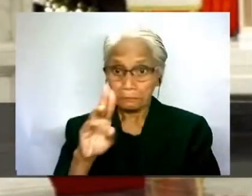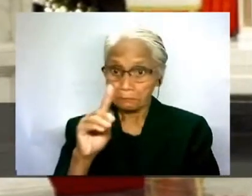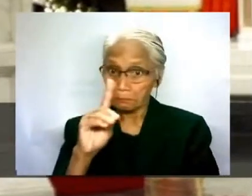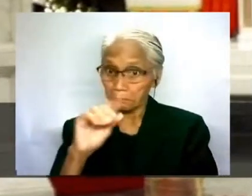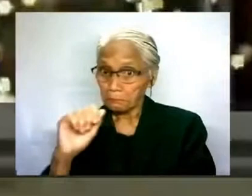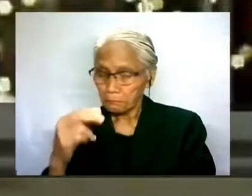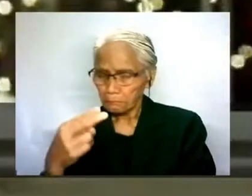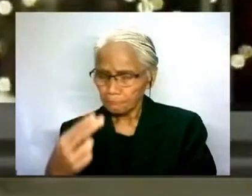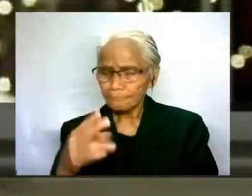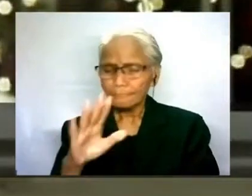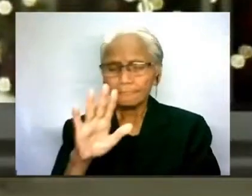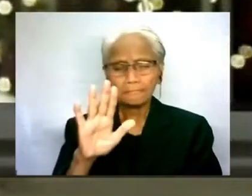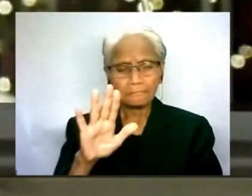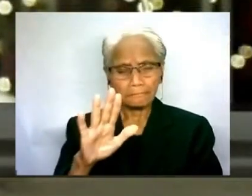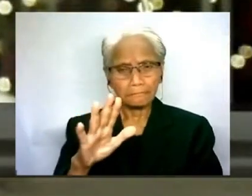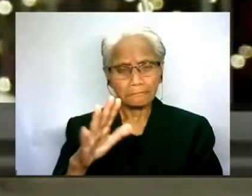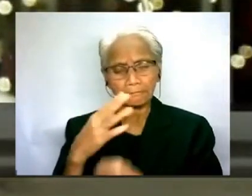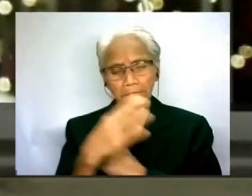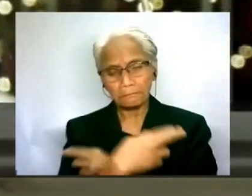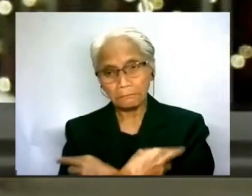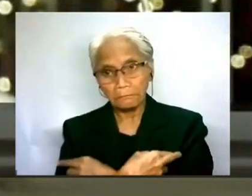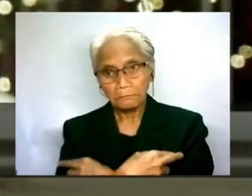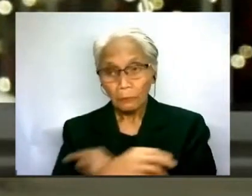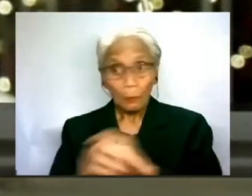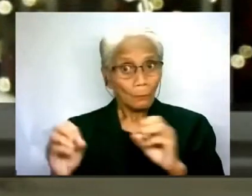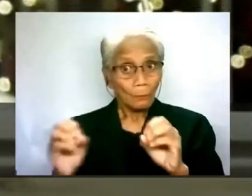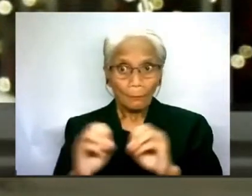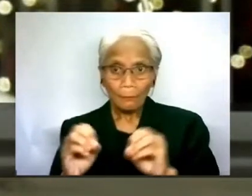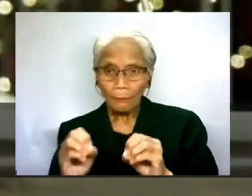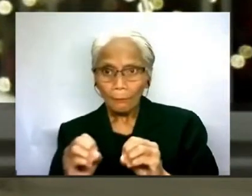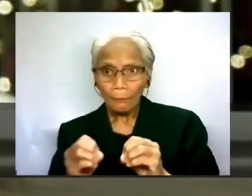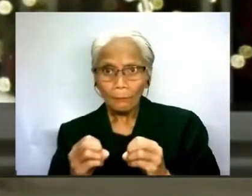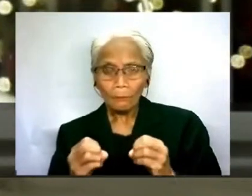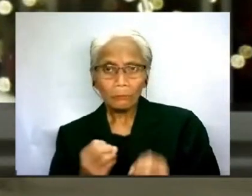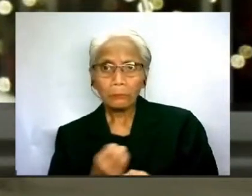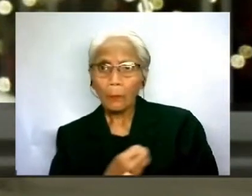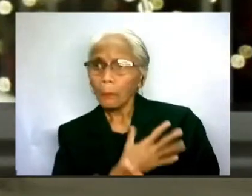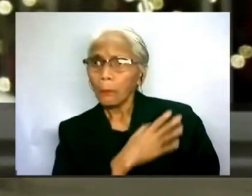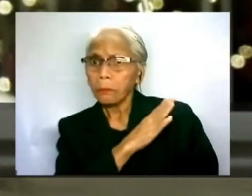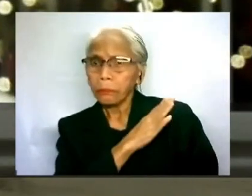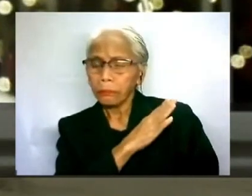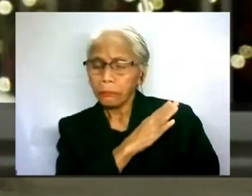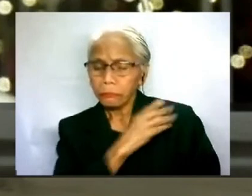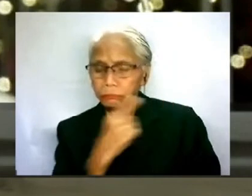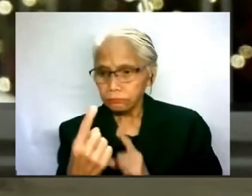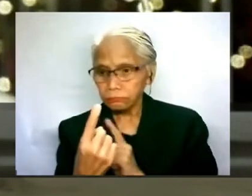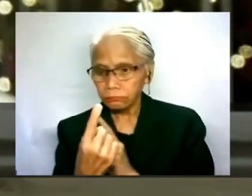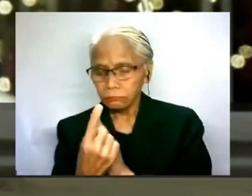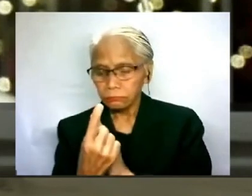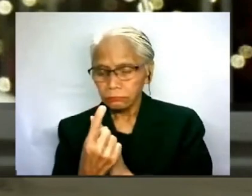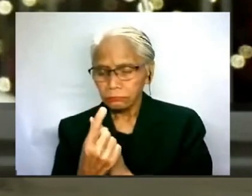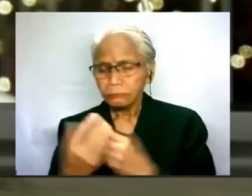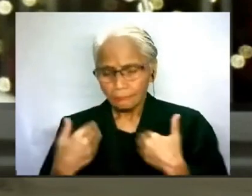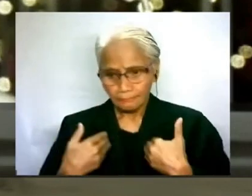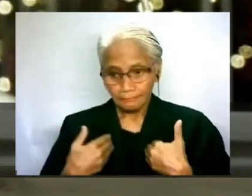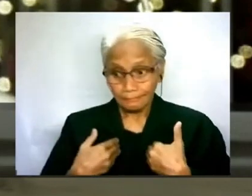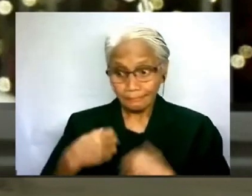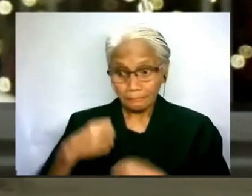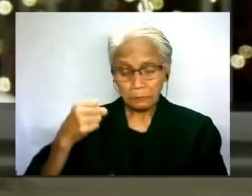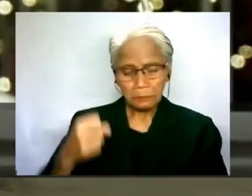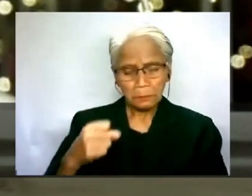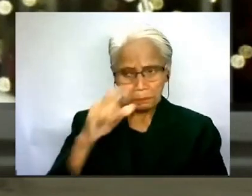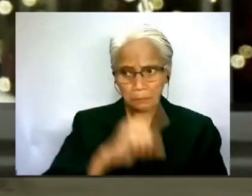nahihimlay. Walang mangangahas lumapit sinuman, hawak niya'y sitrong tuon sa